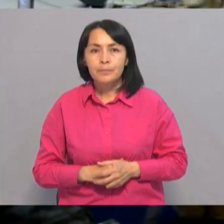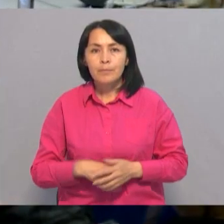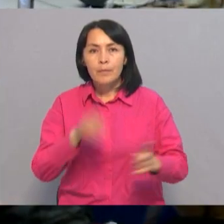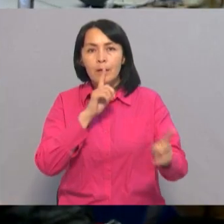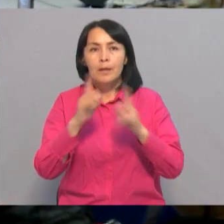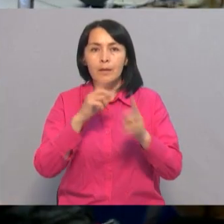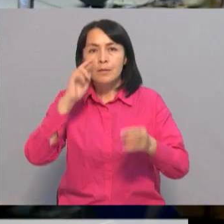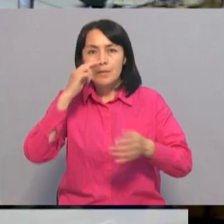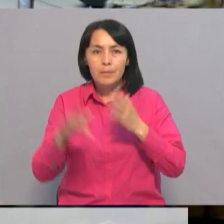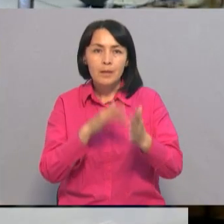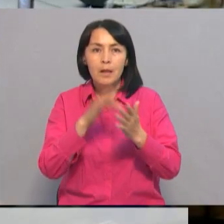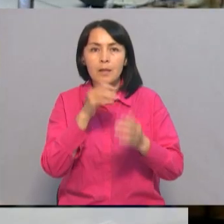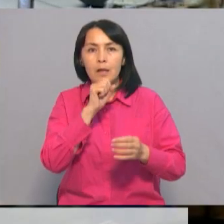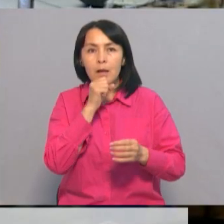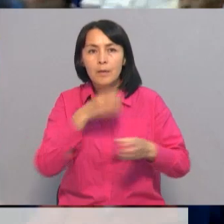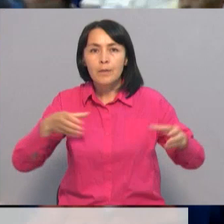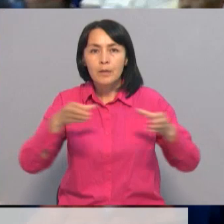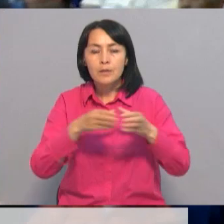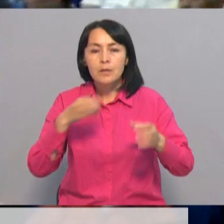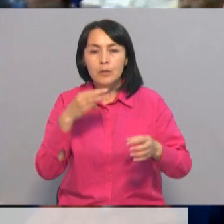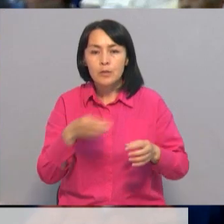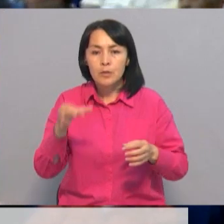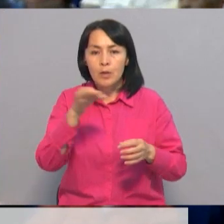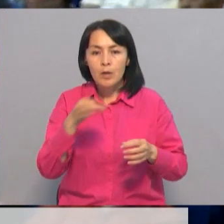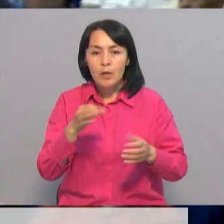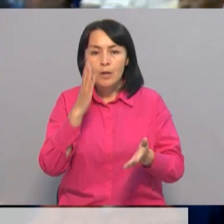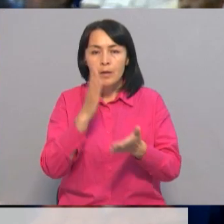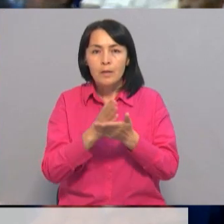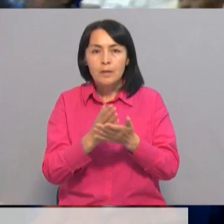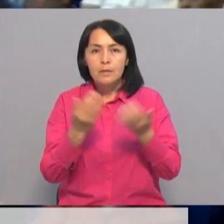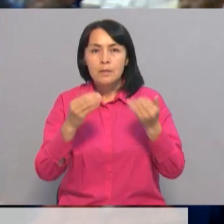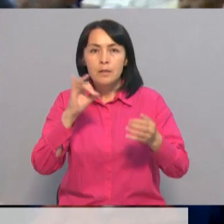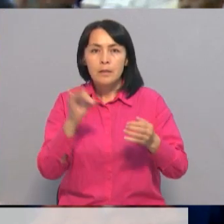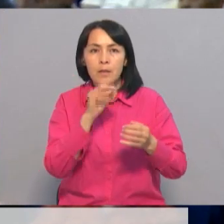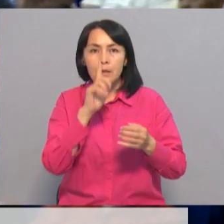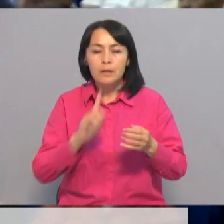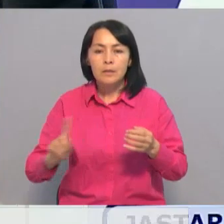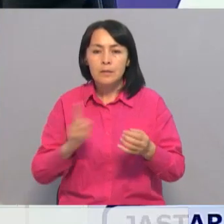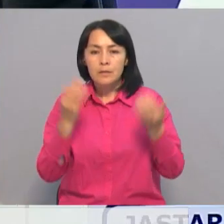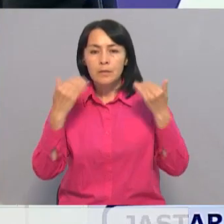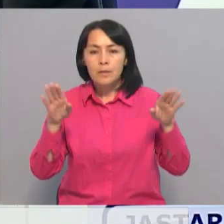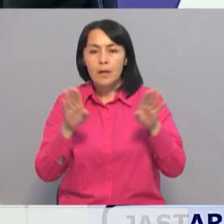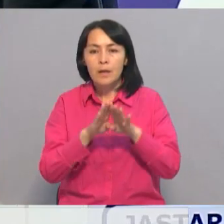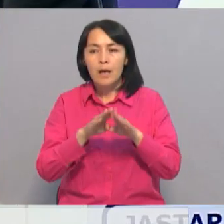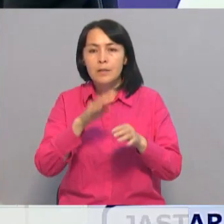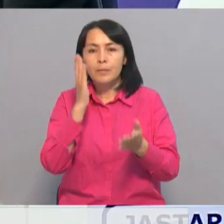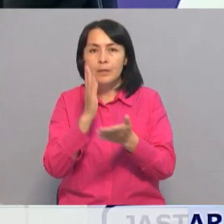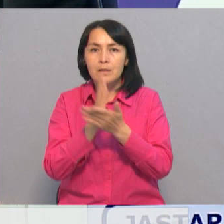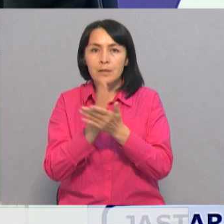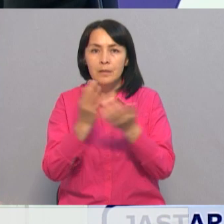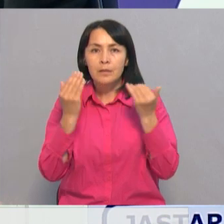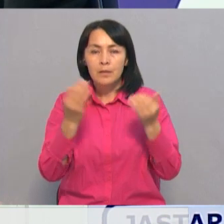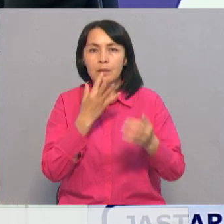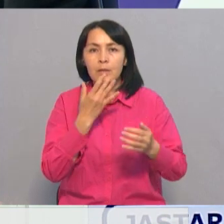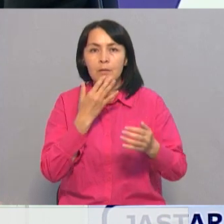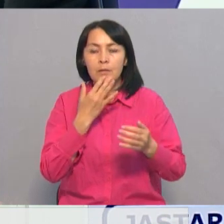Алқалық жиынға Шымкент қалалық ардагерлер кеңесі, Түркістан облыстық қоғамдық саяси тарихи архиві, Шымкент қалалық саяси қуғын сүргін музейі,